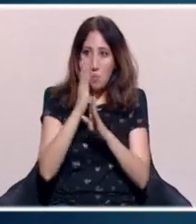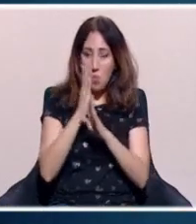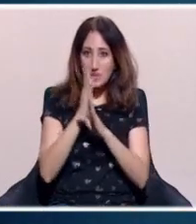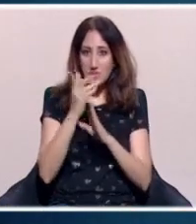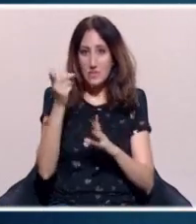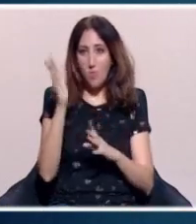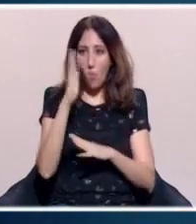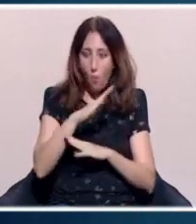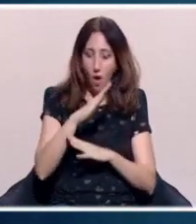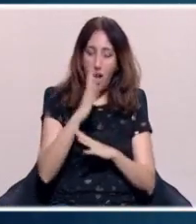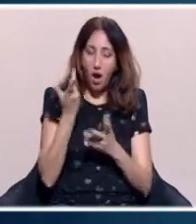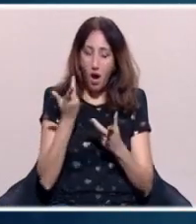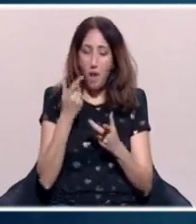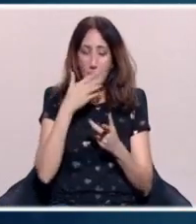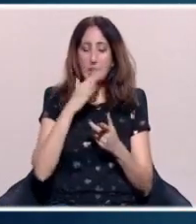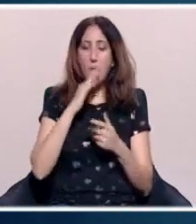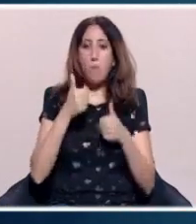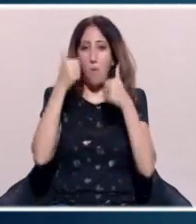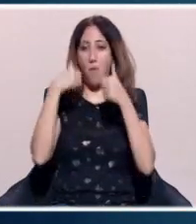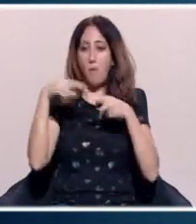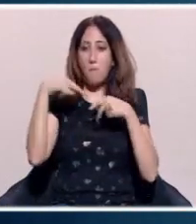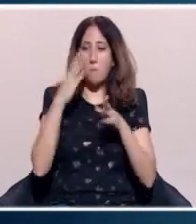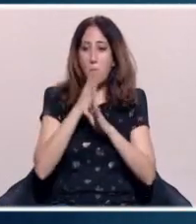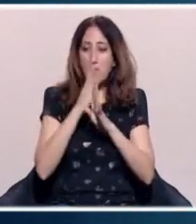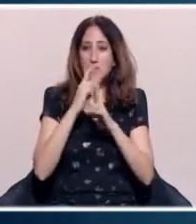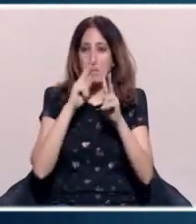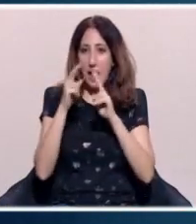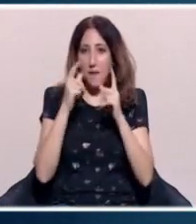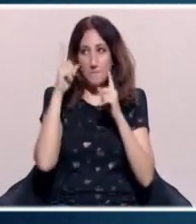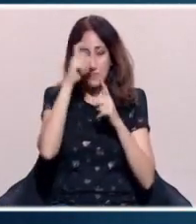مني او بتاع او حاجه كده، بس الحمد لله يعني. بس ده كان مشهد صعب.